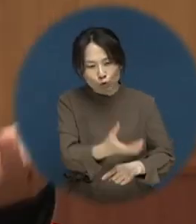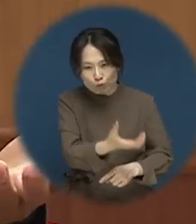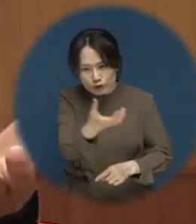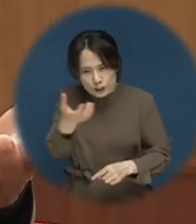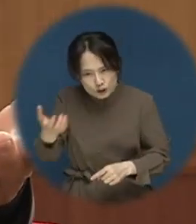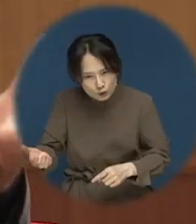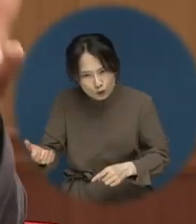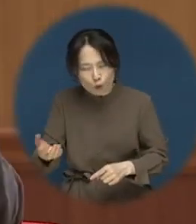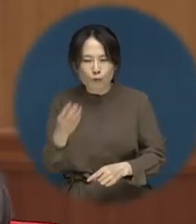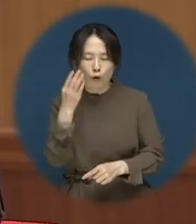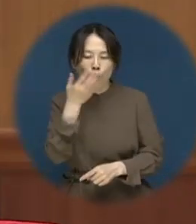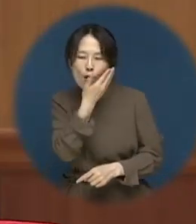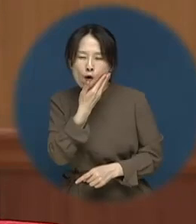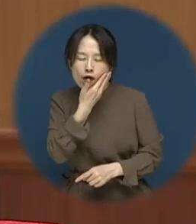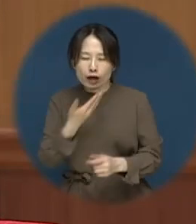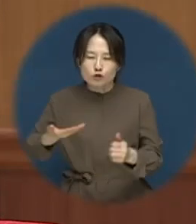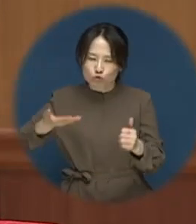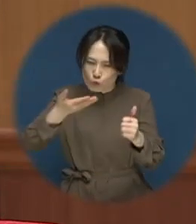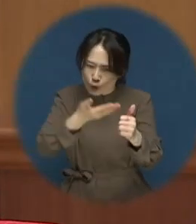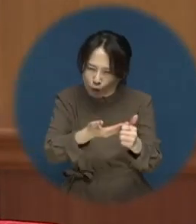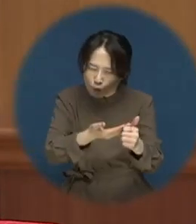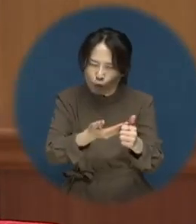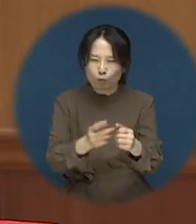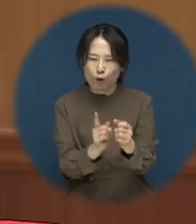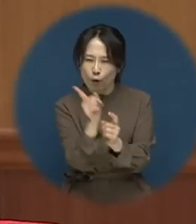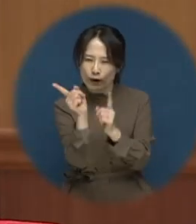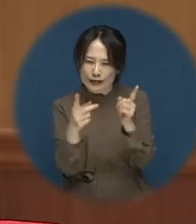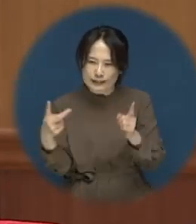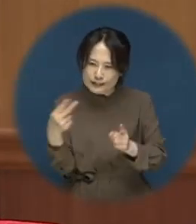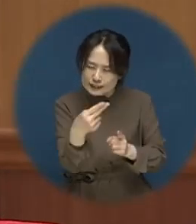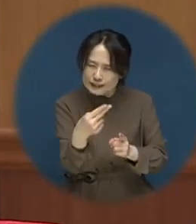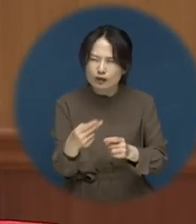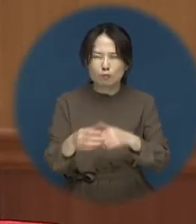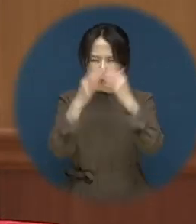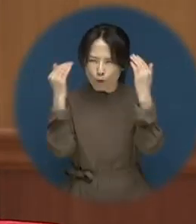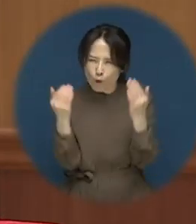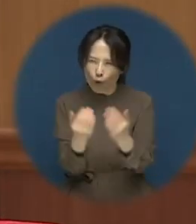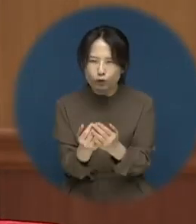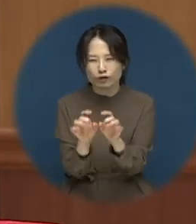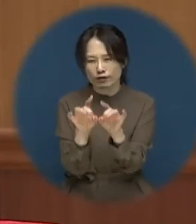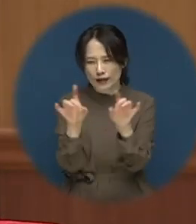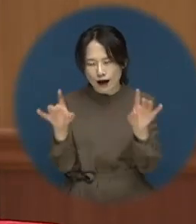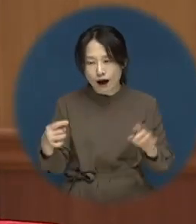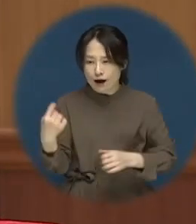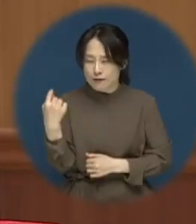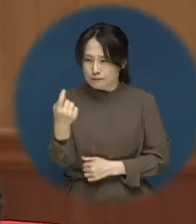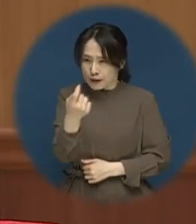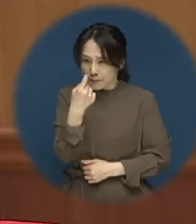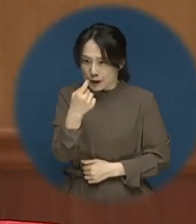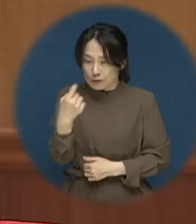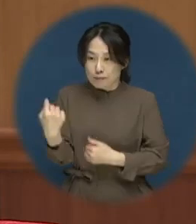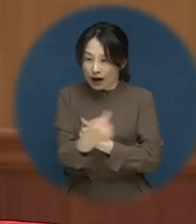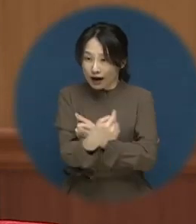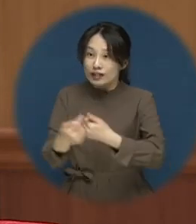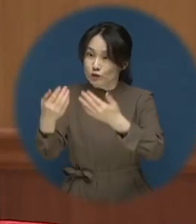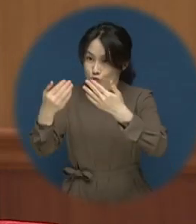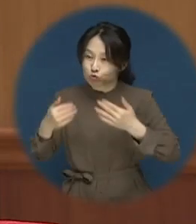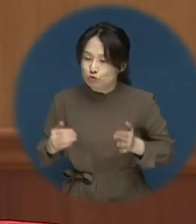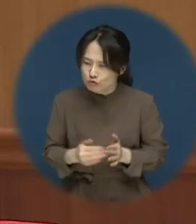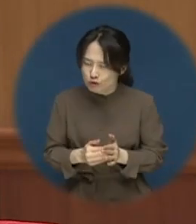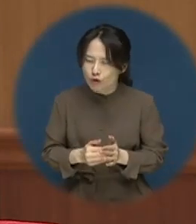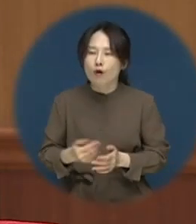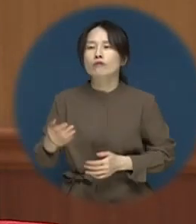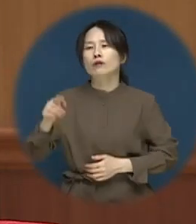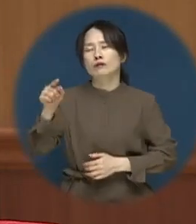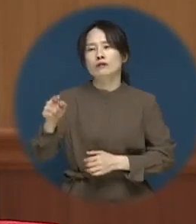나무를 가지치기를 하거나 하나하나 할 때마다 하나씩 가르쳐 주시는데. 예. 그분은 그 사람을 대하듯이 했어요.